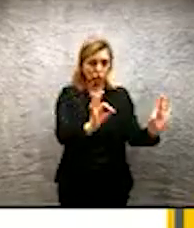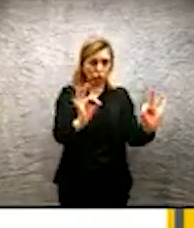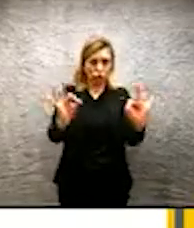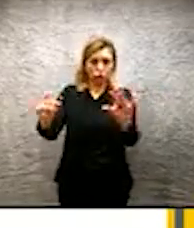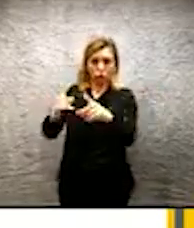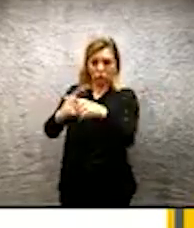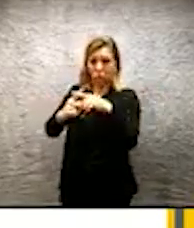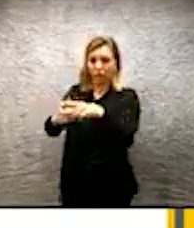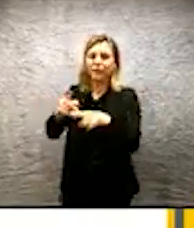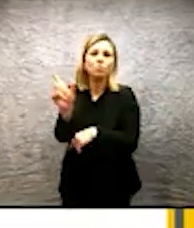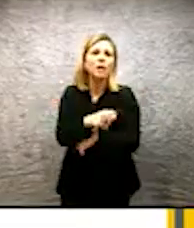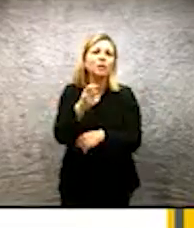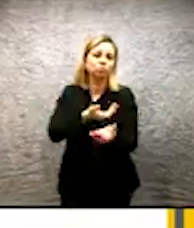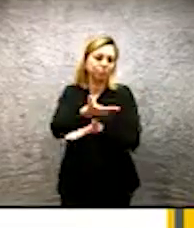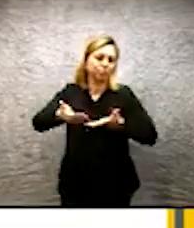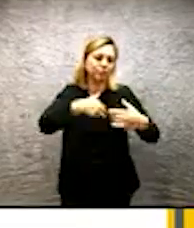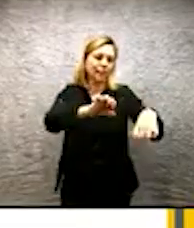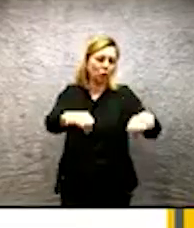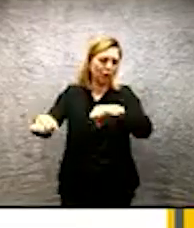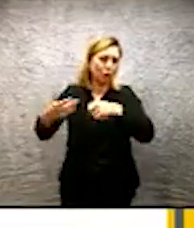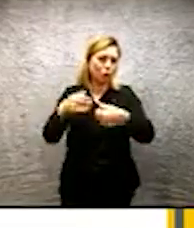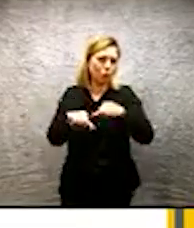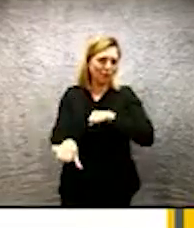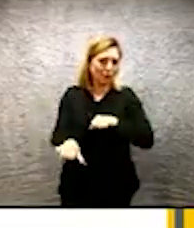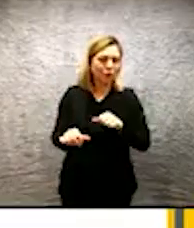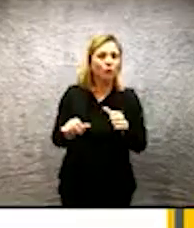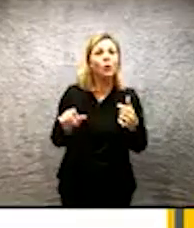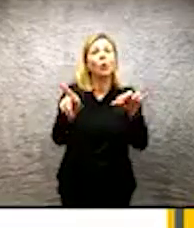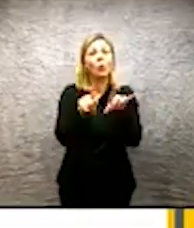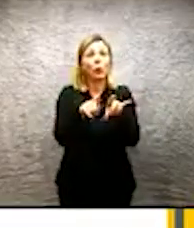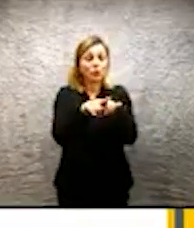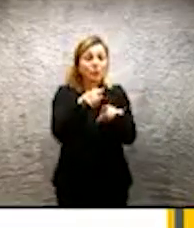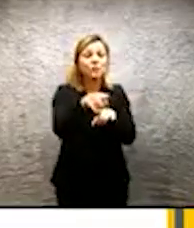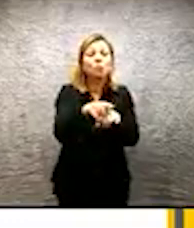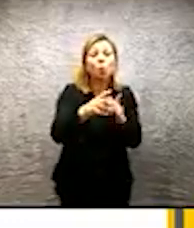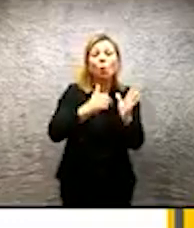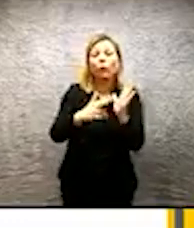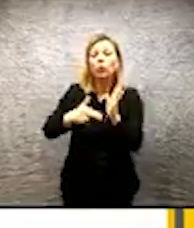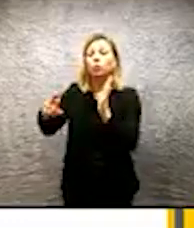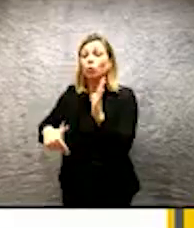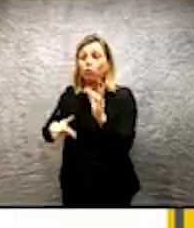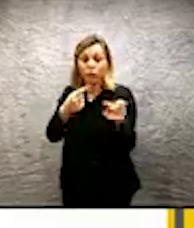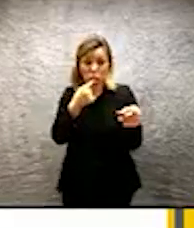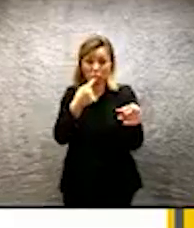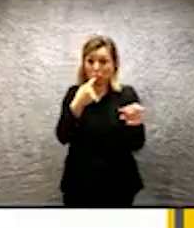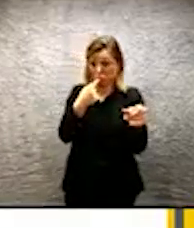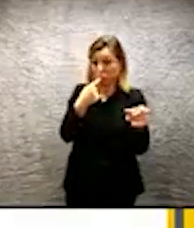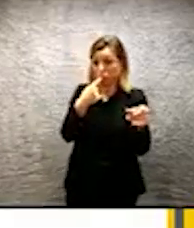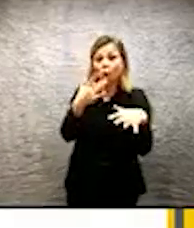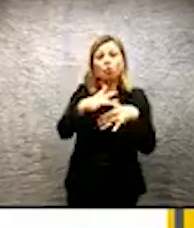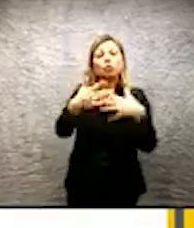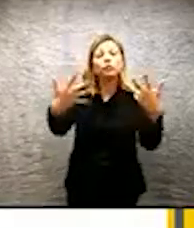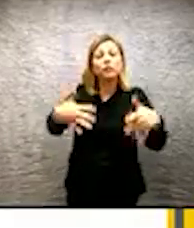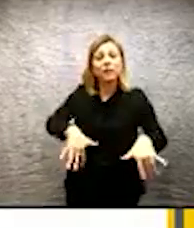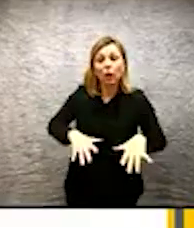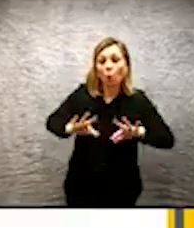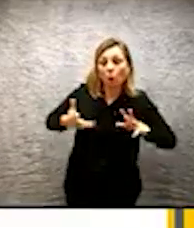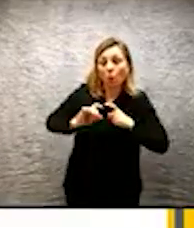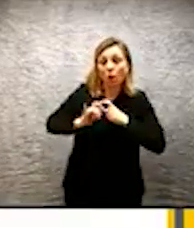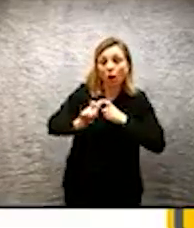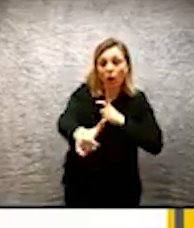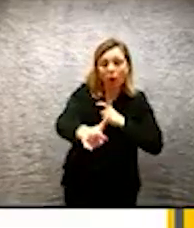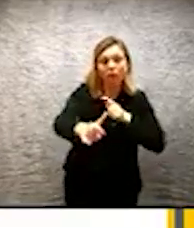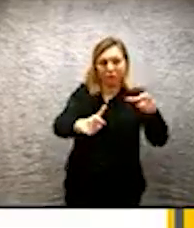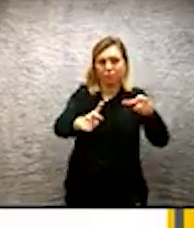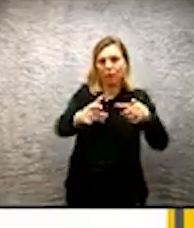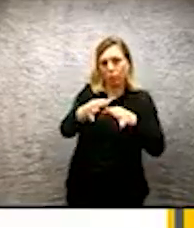communes, et de présenter un bilan sur l'exécution de la convention. Il sera précisé également